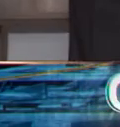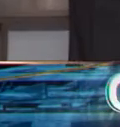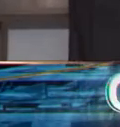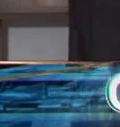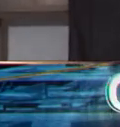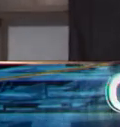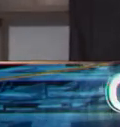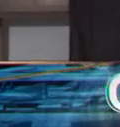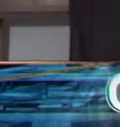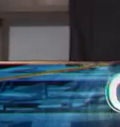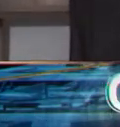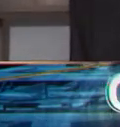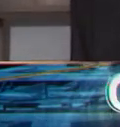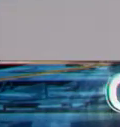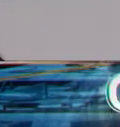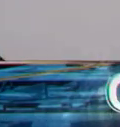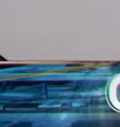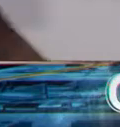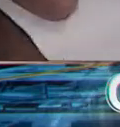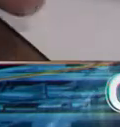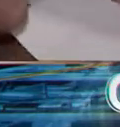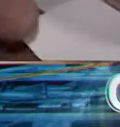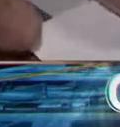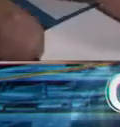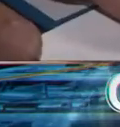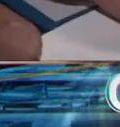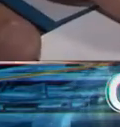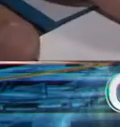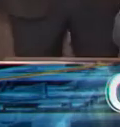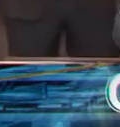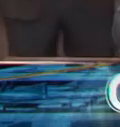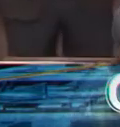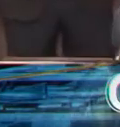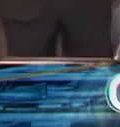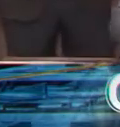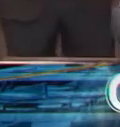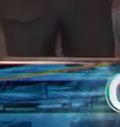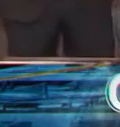Нет оснований. Предприниматели Алматинской области против необоснованных проверок.